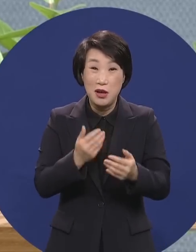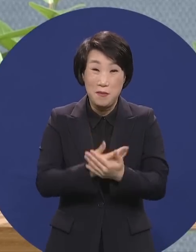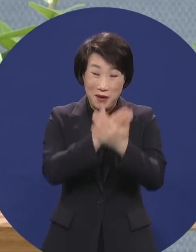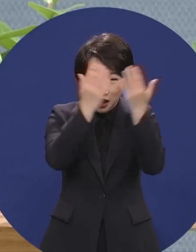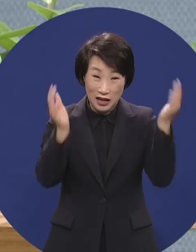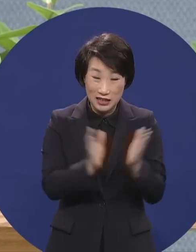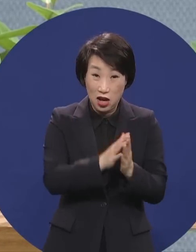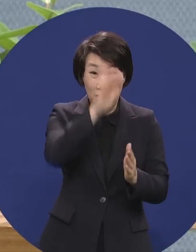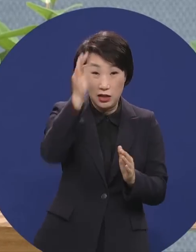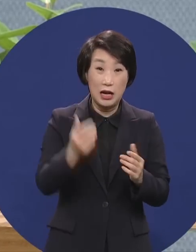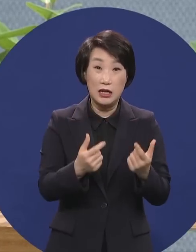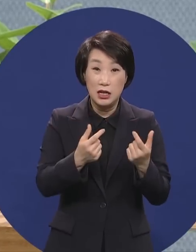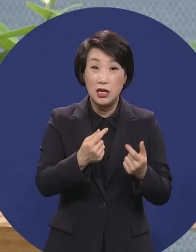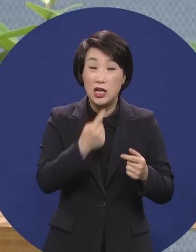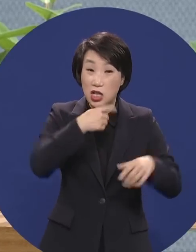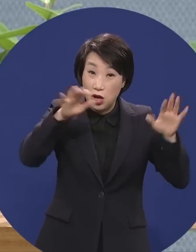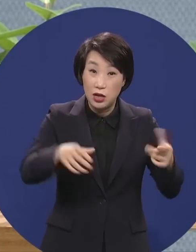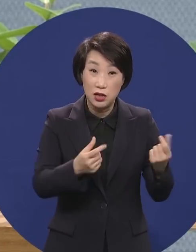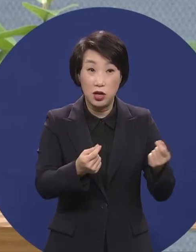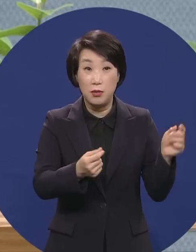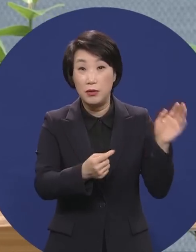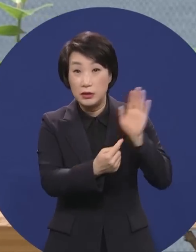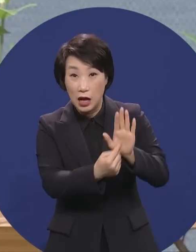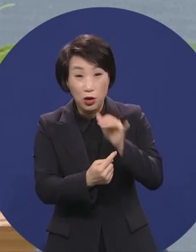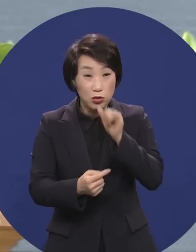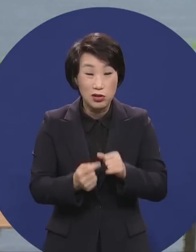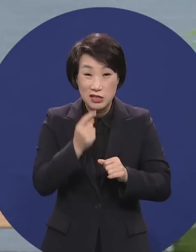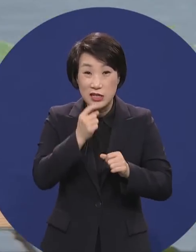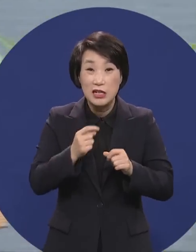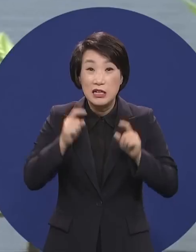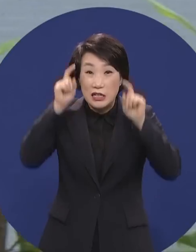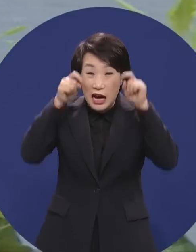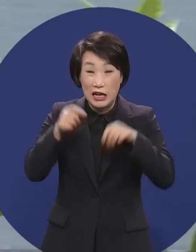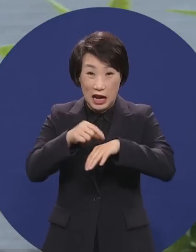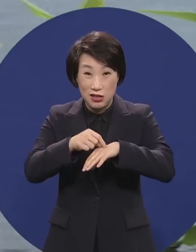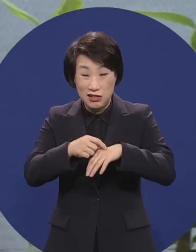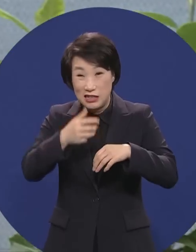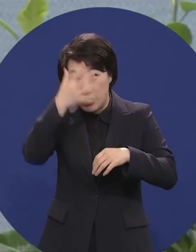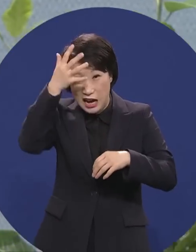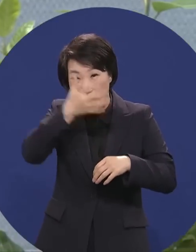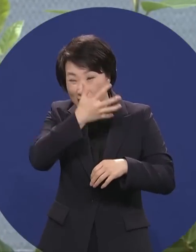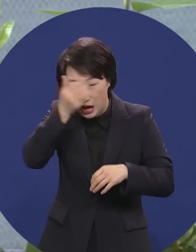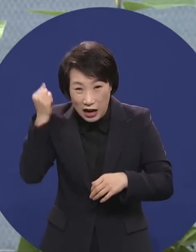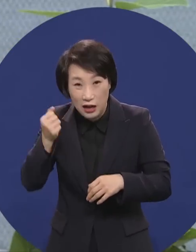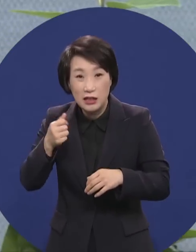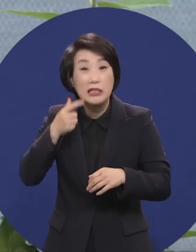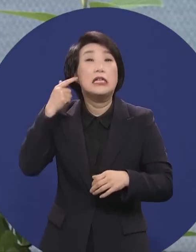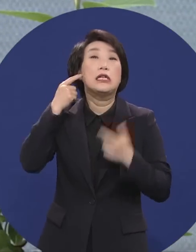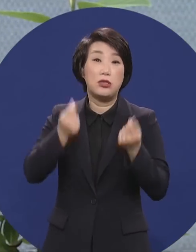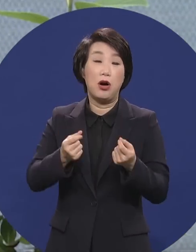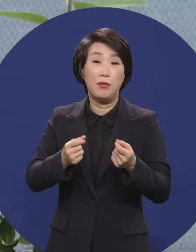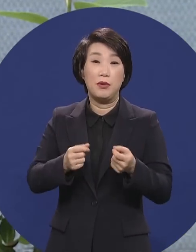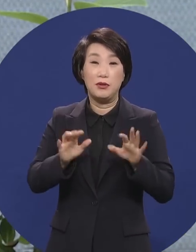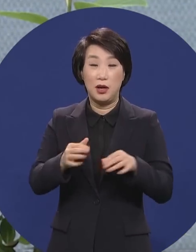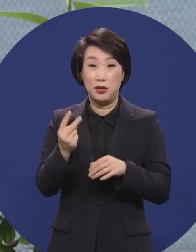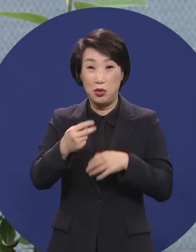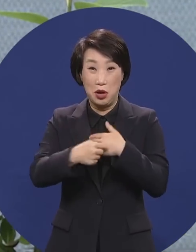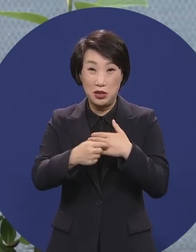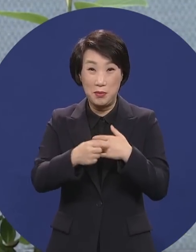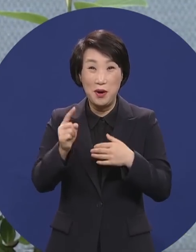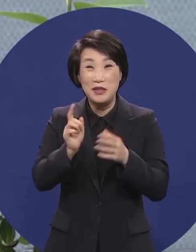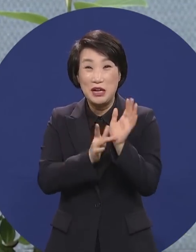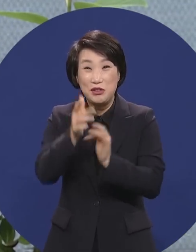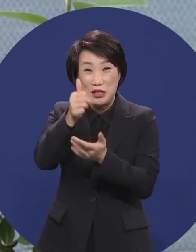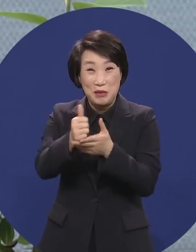나타나고, 여러분 양기가 들쓴 이리같이도 나타나고, 아주 겉은 아주 예수님처럼 나타나고,